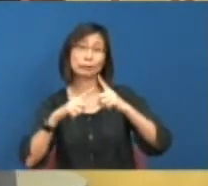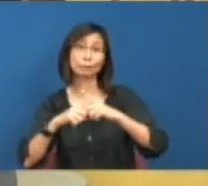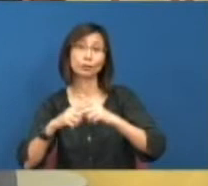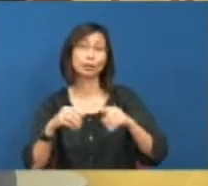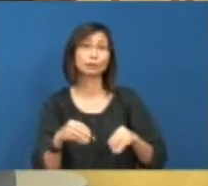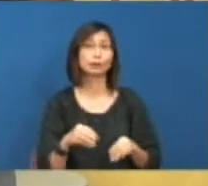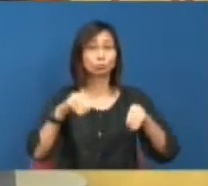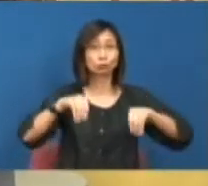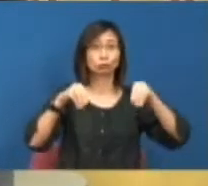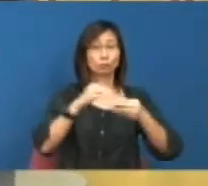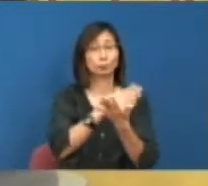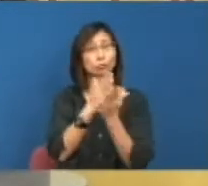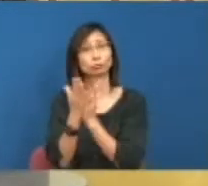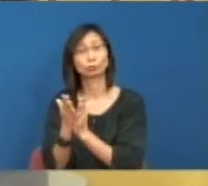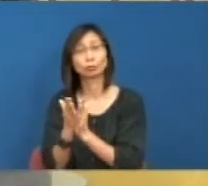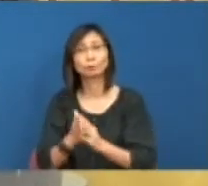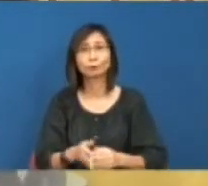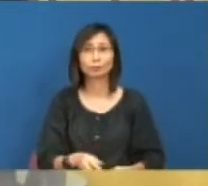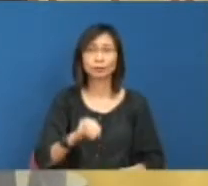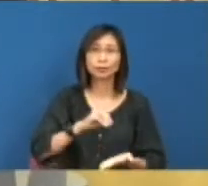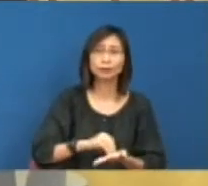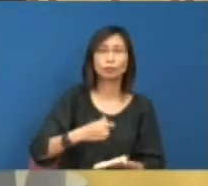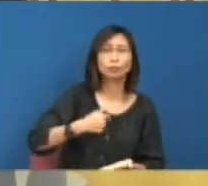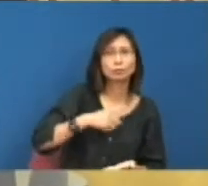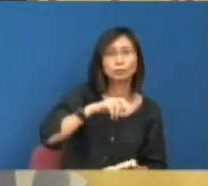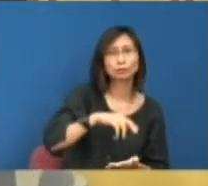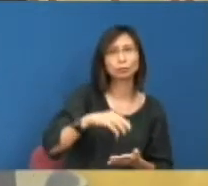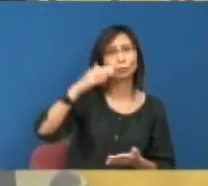面揾到一個相對應嘅